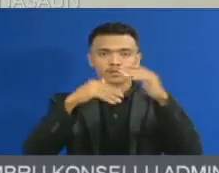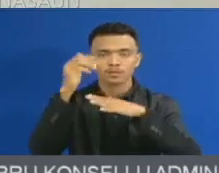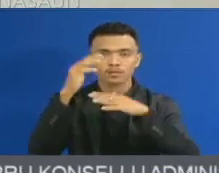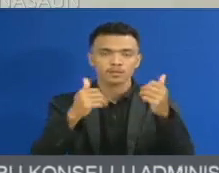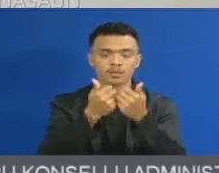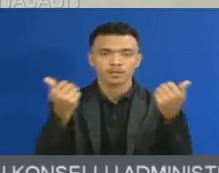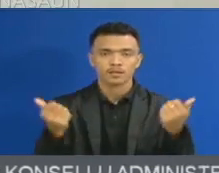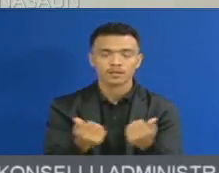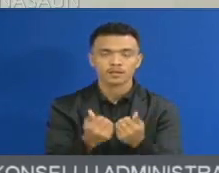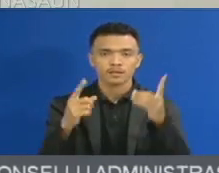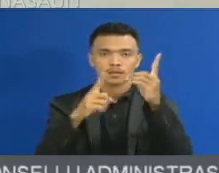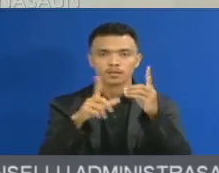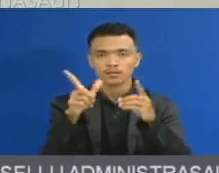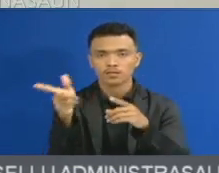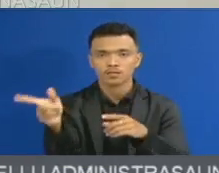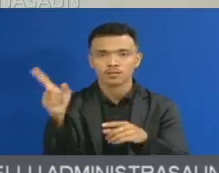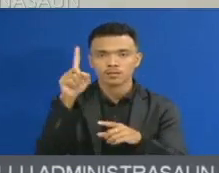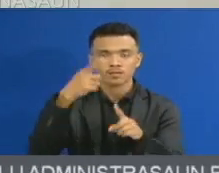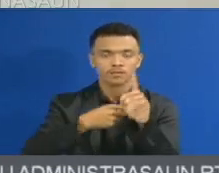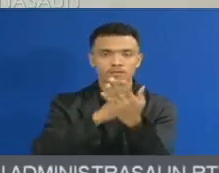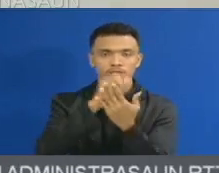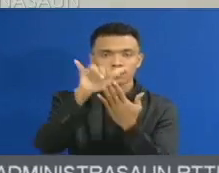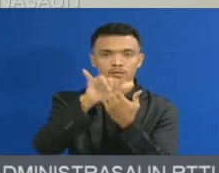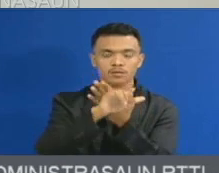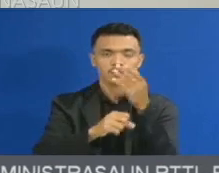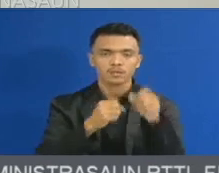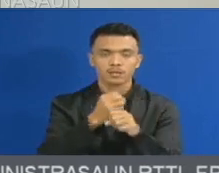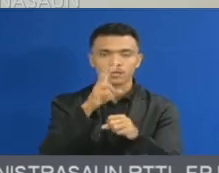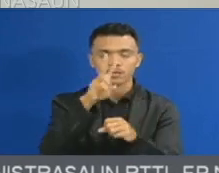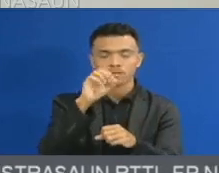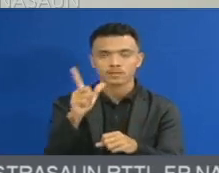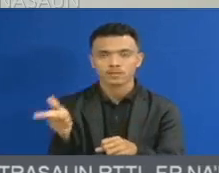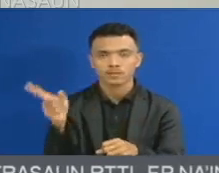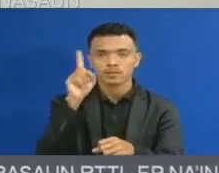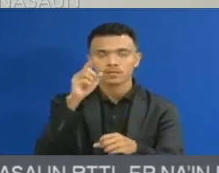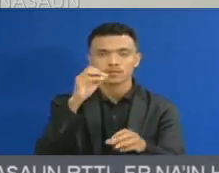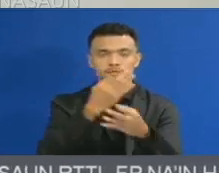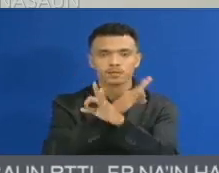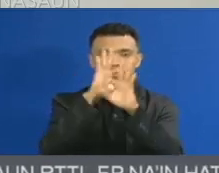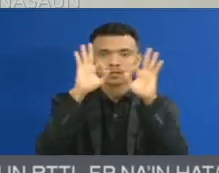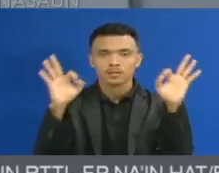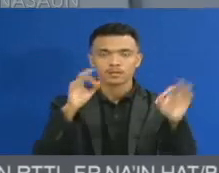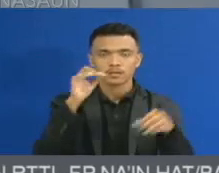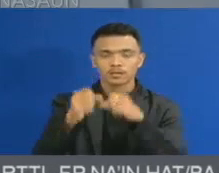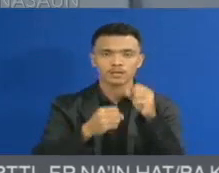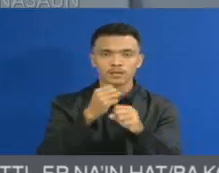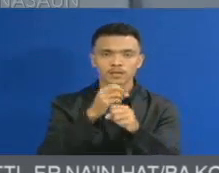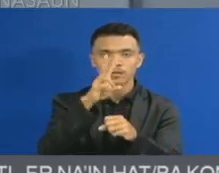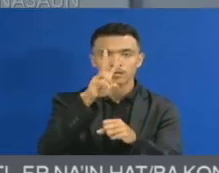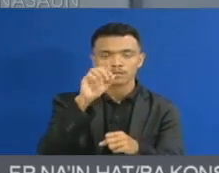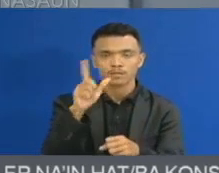Ailora, iha loron ronolo resing ida fulan julio tina rihun rua ronolo resing ida. No finaliza iha tina rihun rua ronolo resing